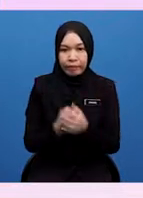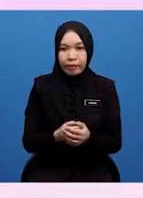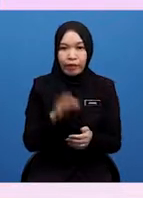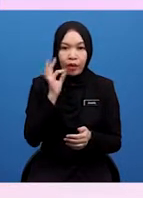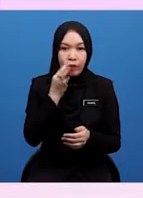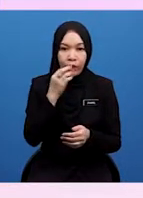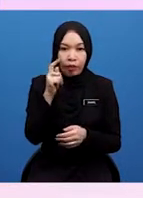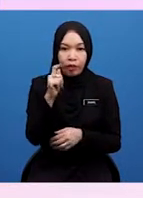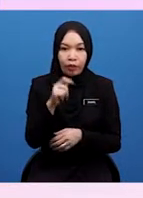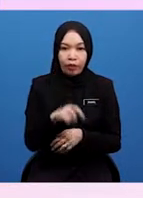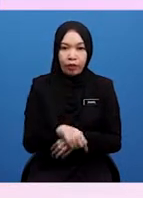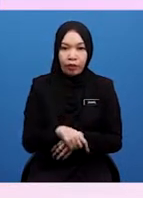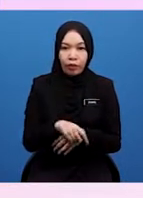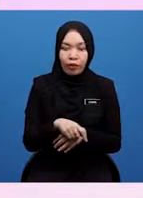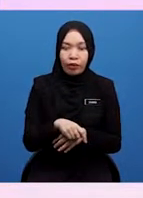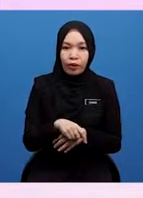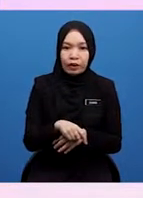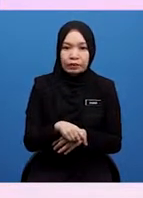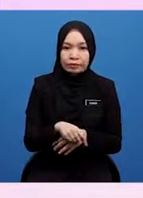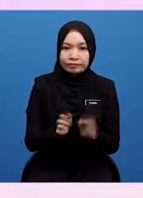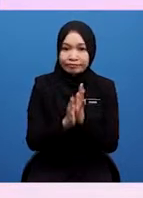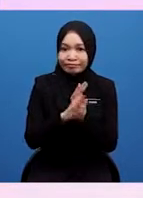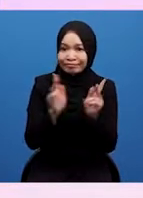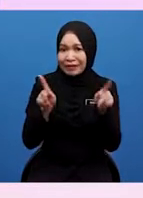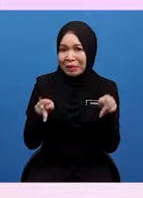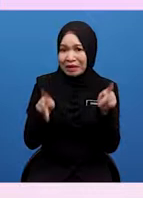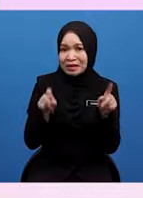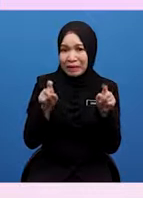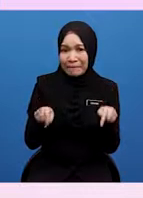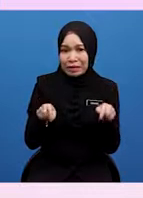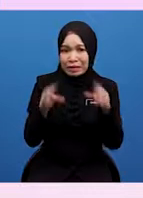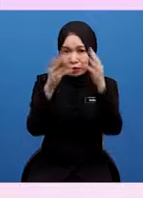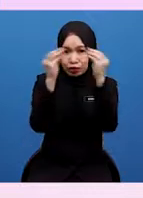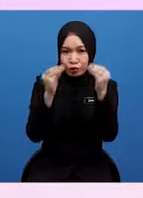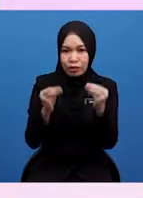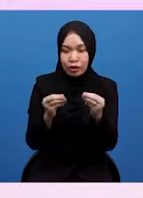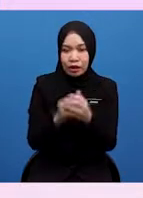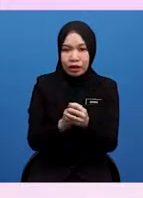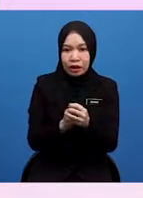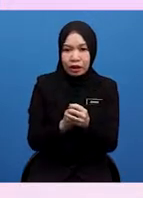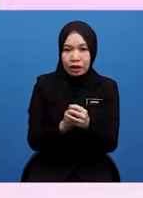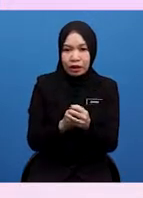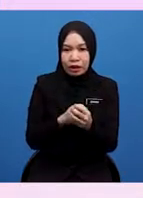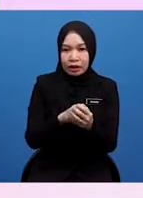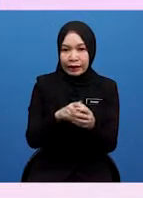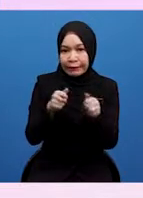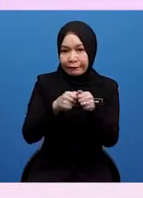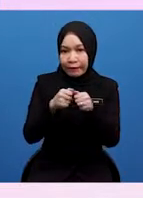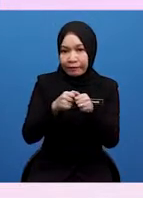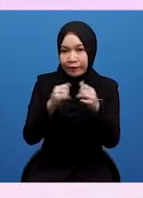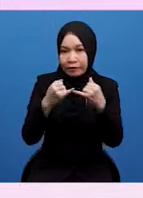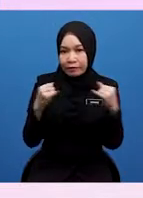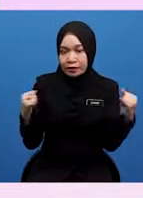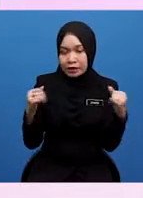bermakna pelajar-pelajar perlu menjumlahkan nilai setiap jenis buah-buahan tropika terpilih